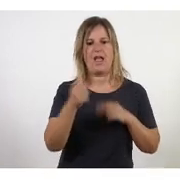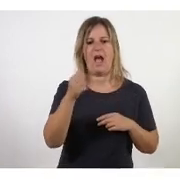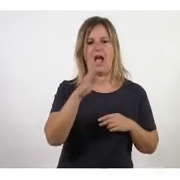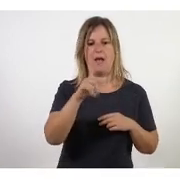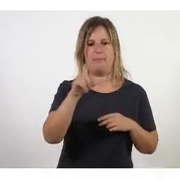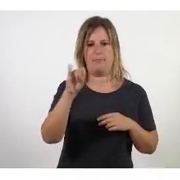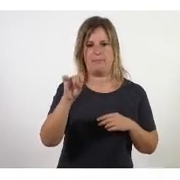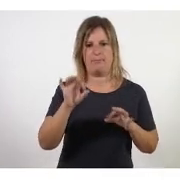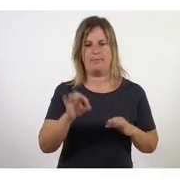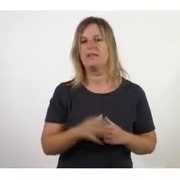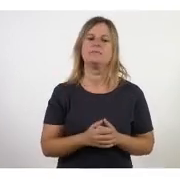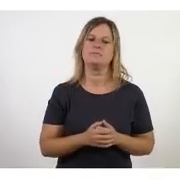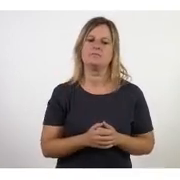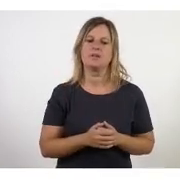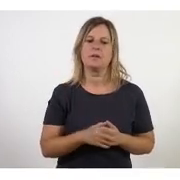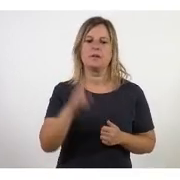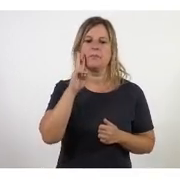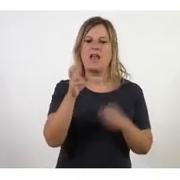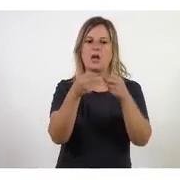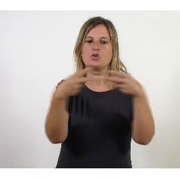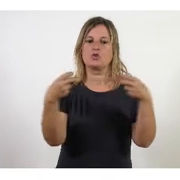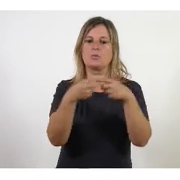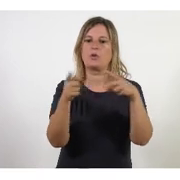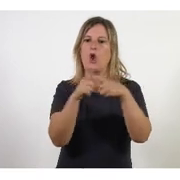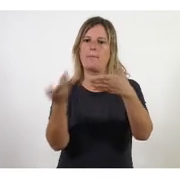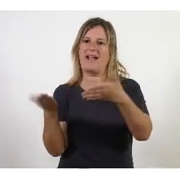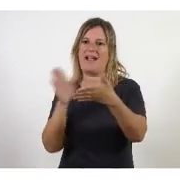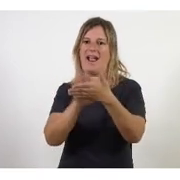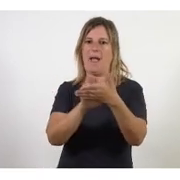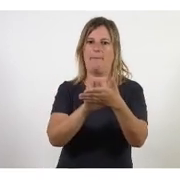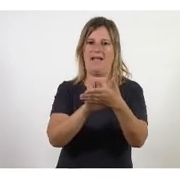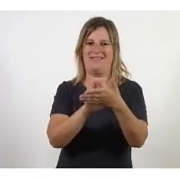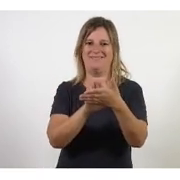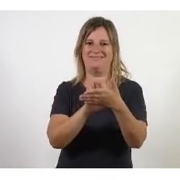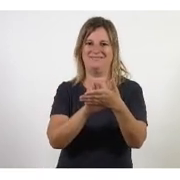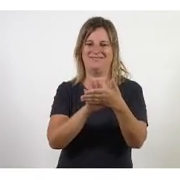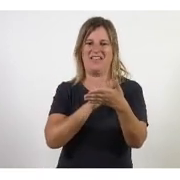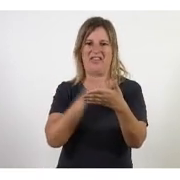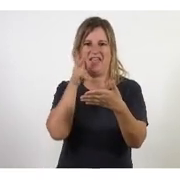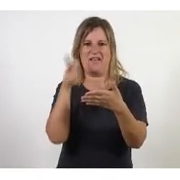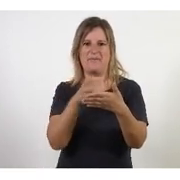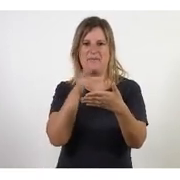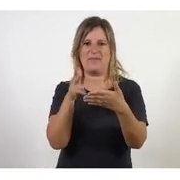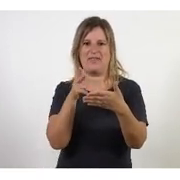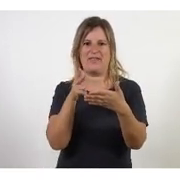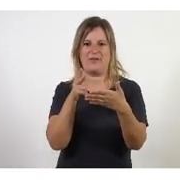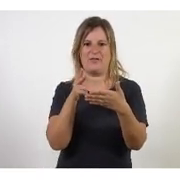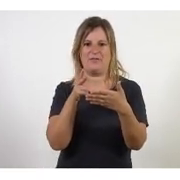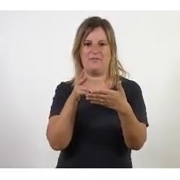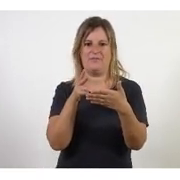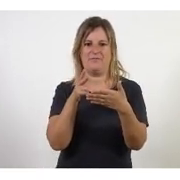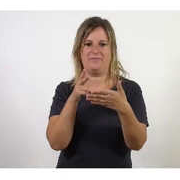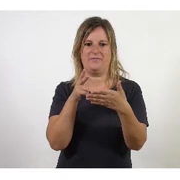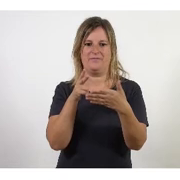I fixeu-vos com el subtítol no deixa de ser com una capa, que és una capa en el meu vídeo, i no deixa de ser el mateix que hem vist fa